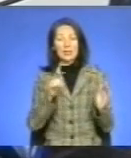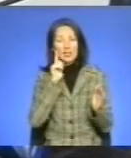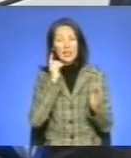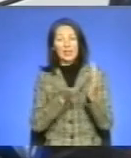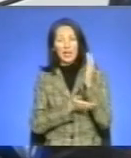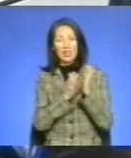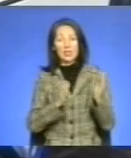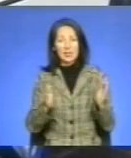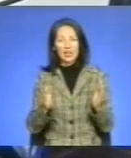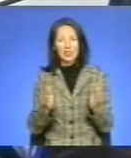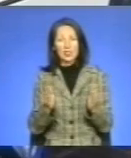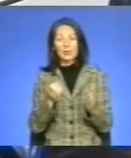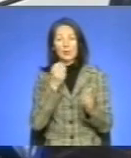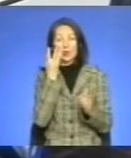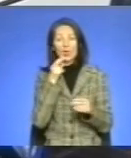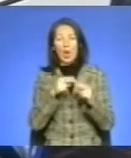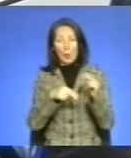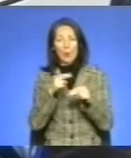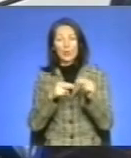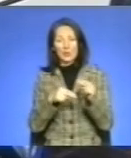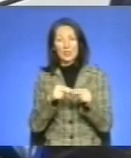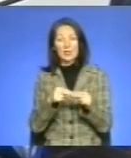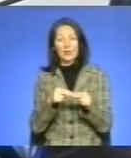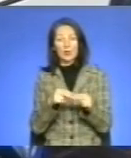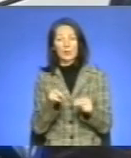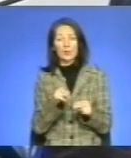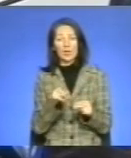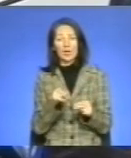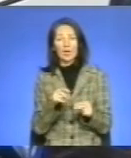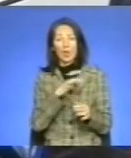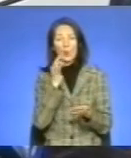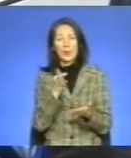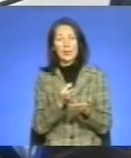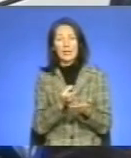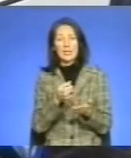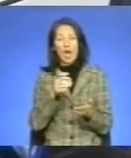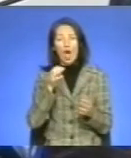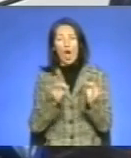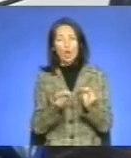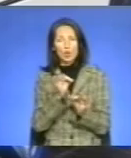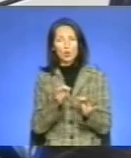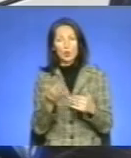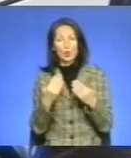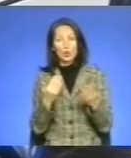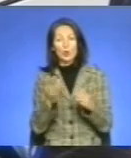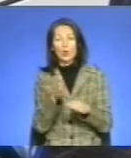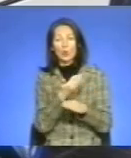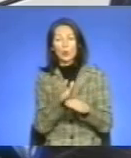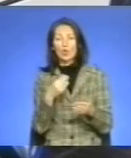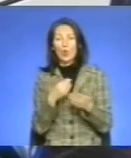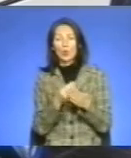зведення об'єктів архітектури, під час будівництва, і компетенцію суду стосовно розподілу